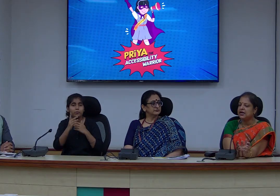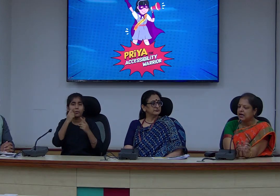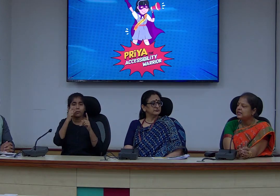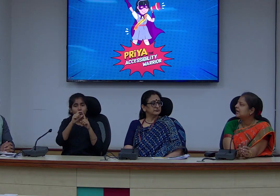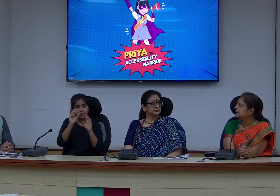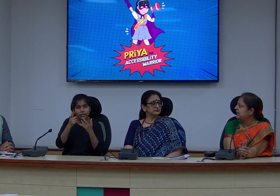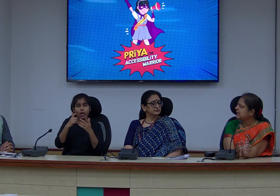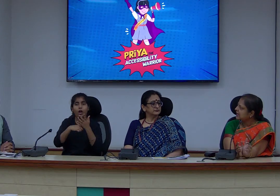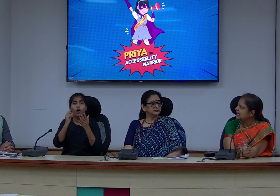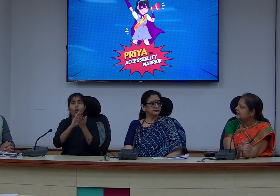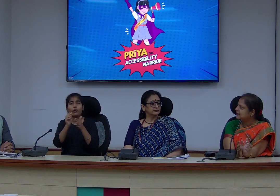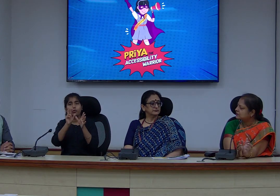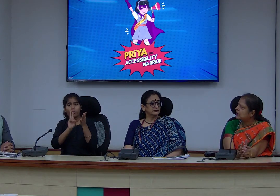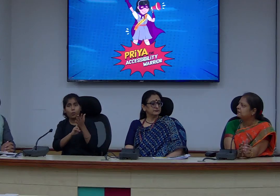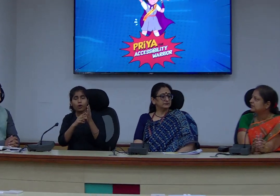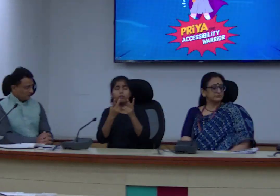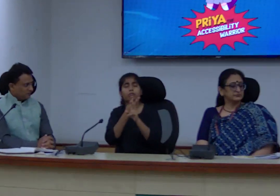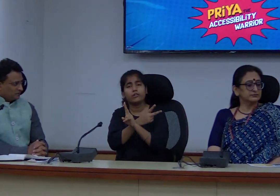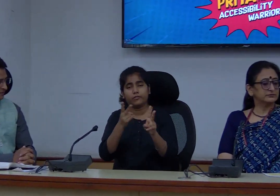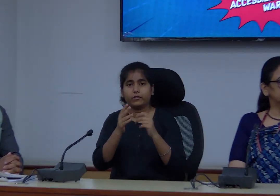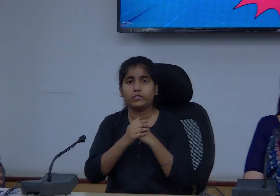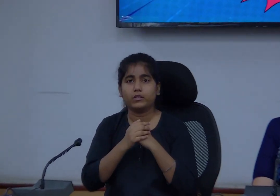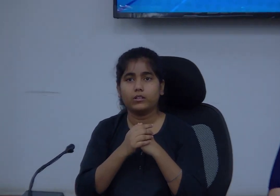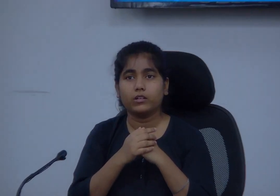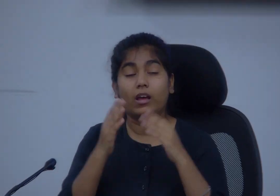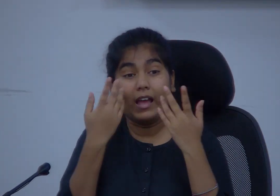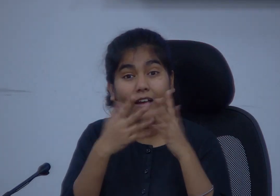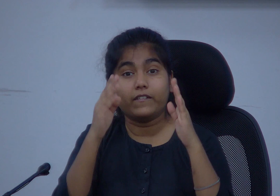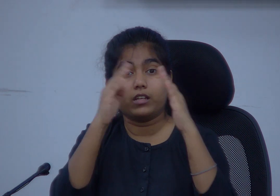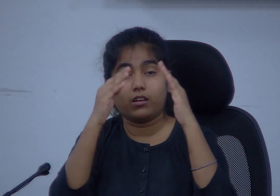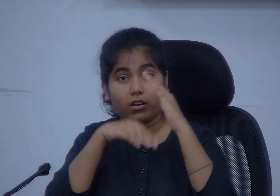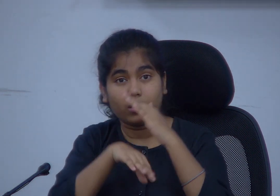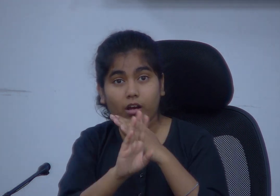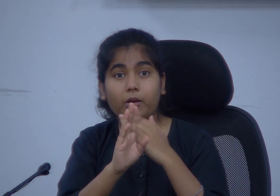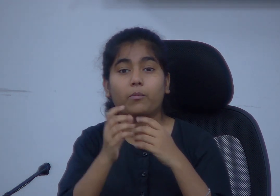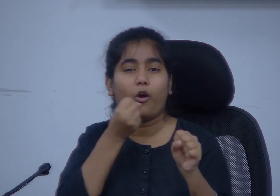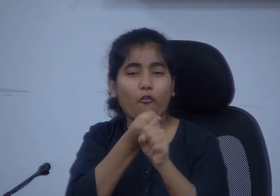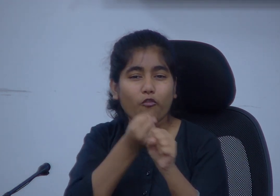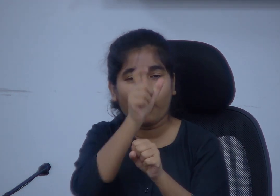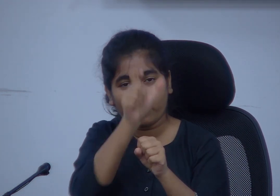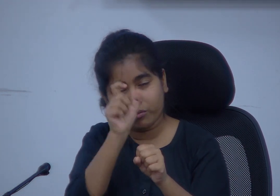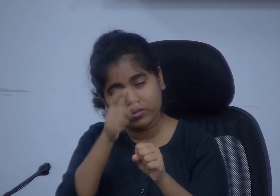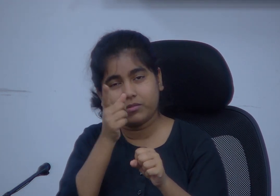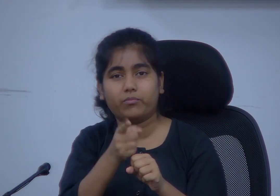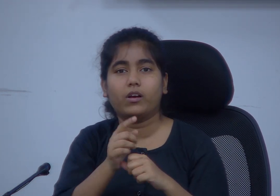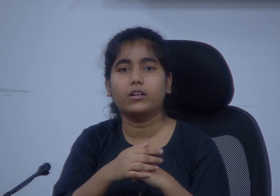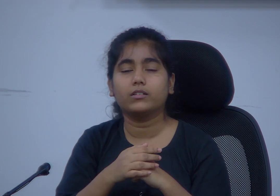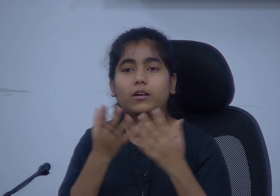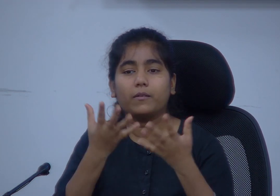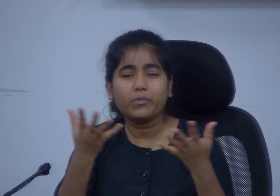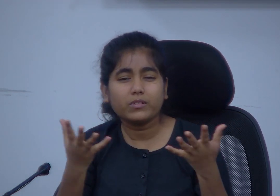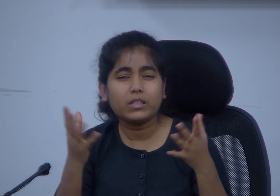में होनी चाहिए, और प्रिया के साथ रोहन भी हो, प्रिया के साथ धर्मेंद्र भी हो, सभी घर में, हर घर में